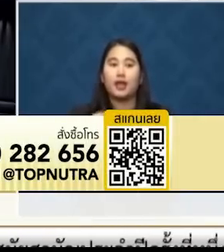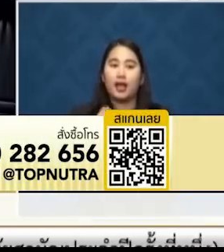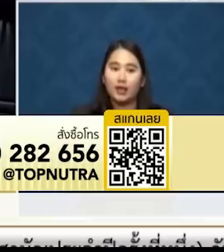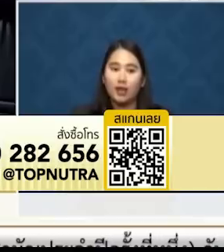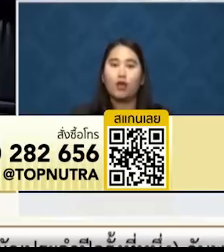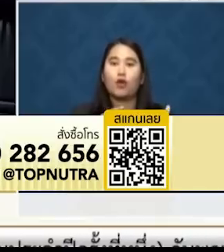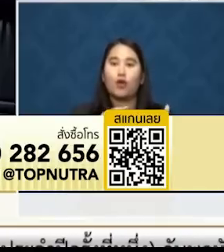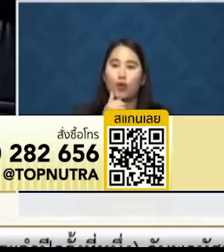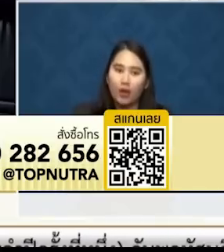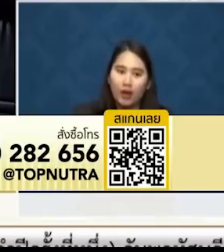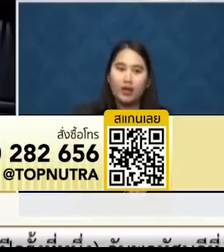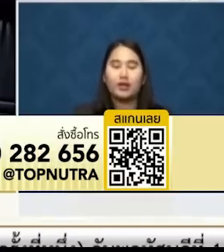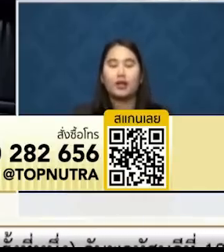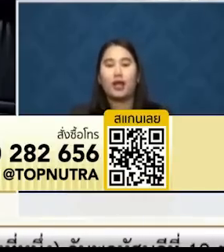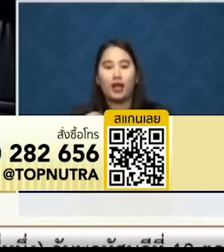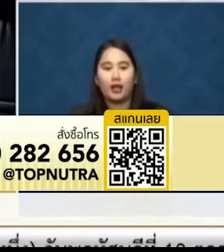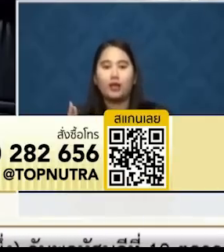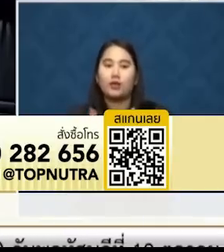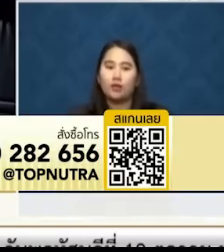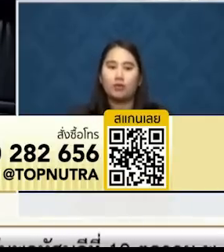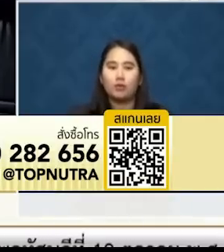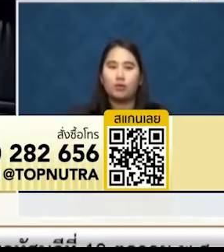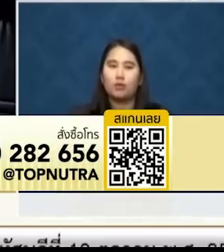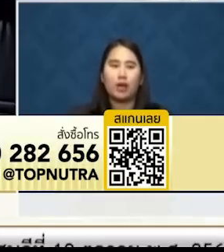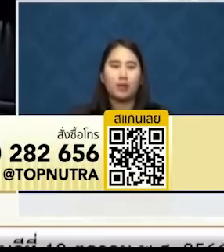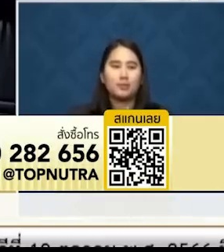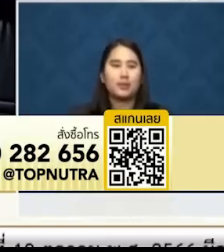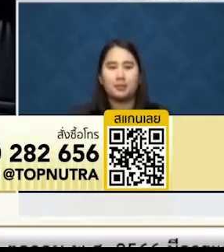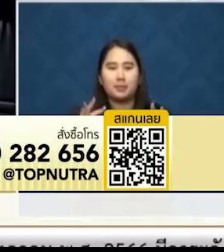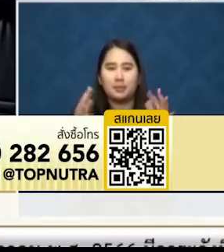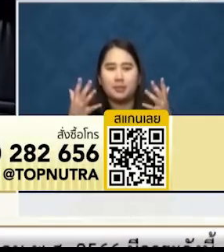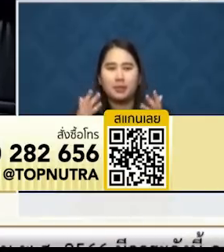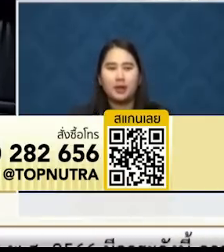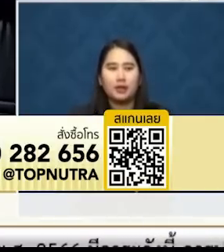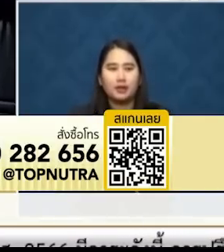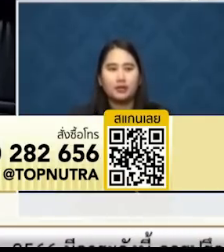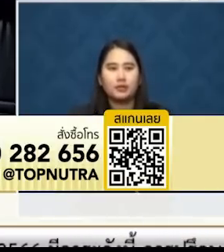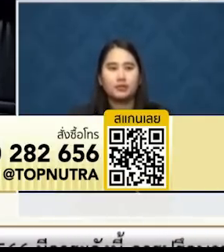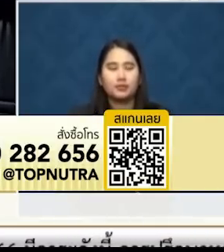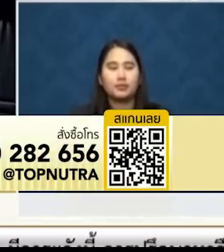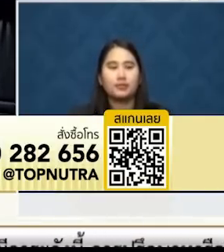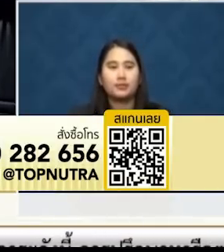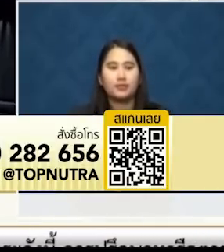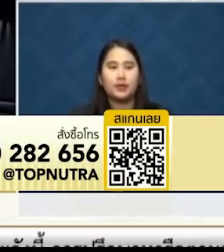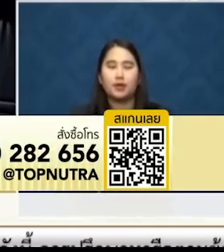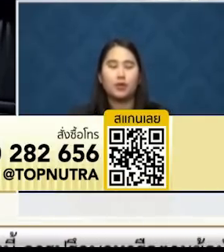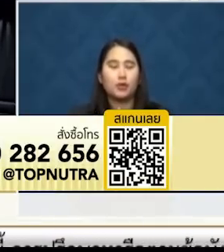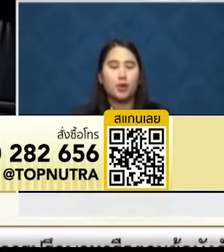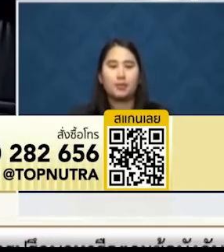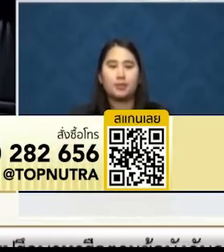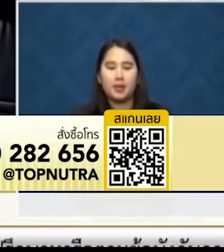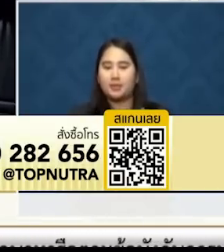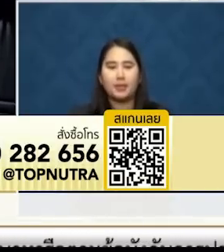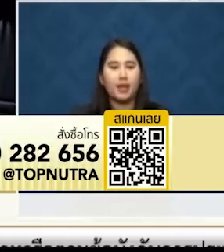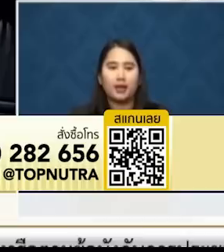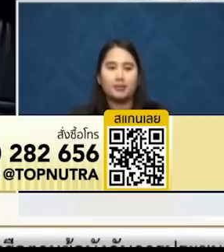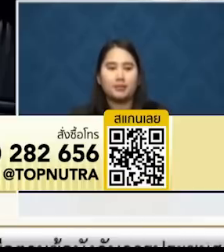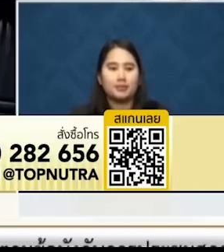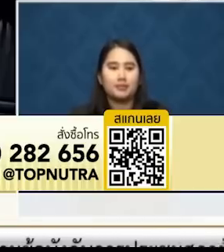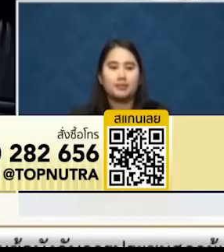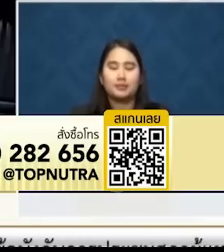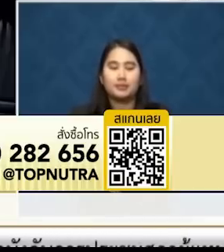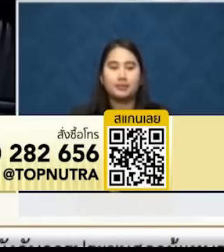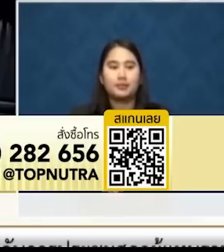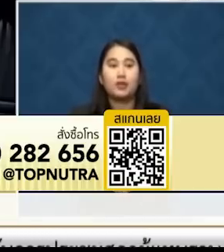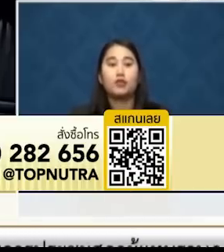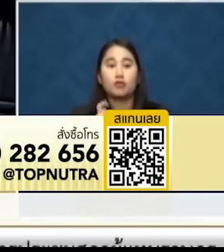นายกมอบรัฐมนตรีรัฐมนตรีมอบรัฐมนตรีช่วยยังไม่มีใครมาตอบเลยครับแบ่งการเป็นแชร์ลูกโซ่แบบนี้เหรอครับหรือยังไงครับนะฮะ